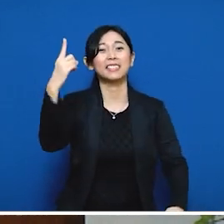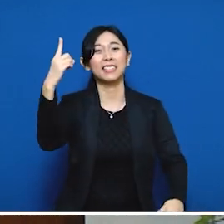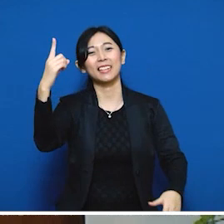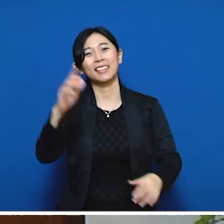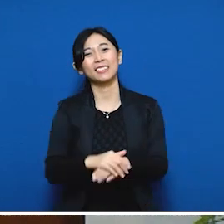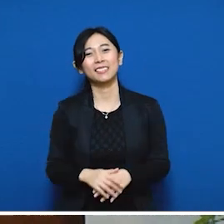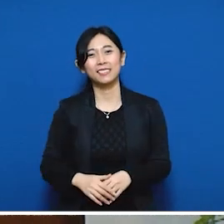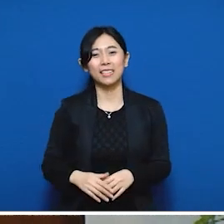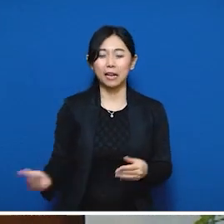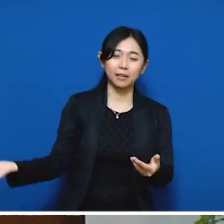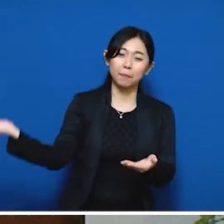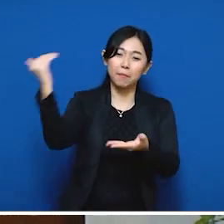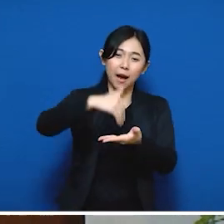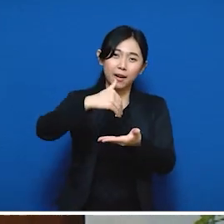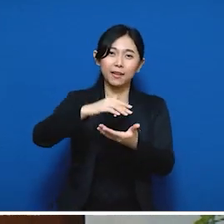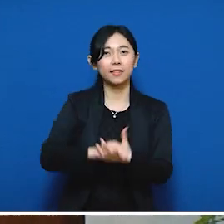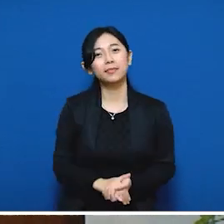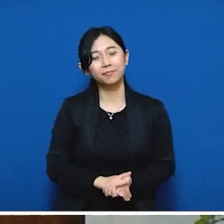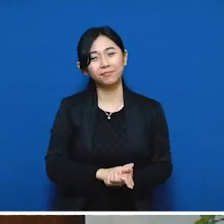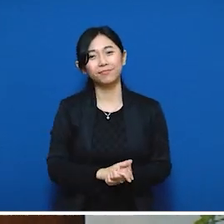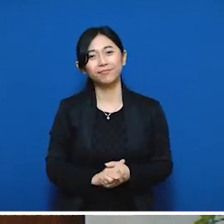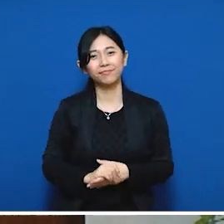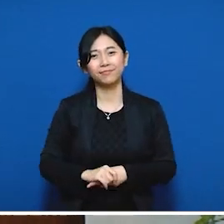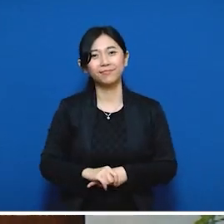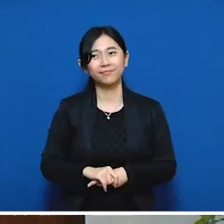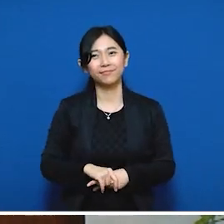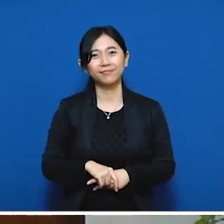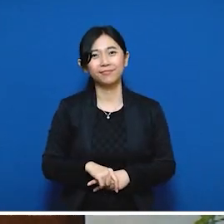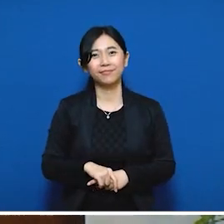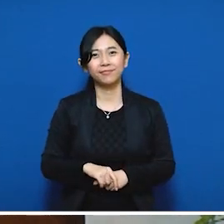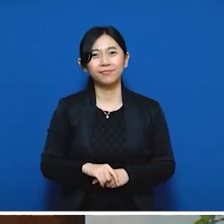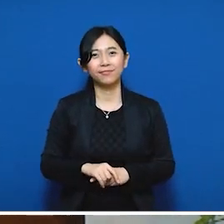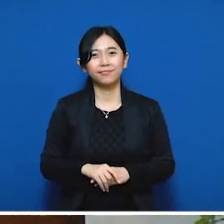kembali kepada topik kita.